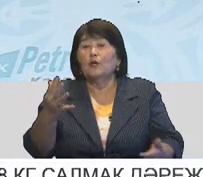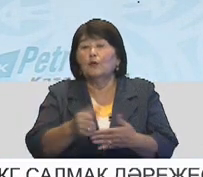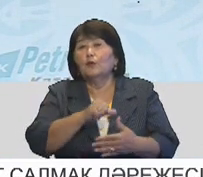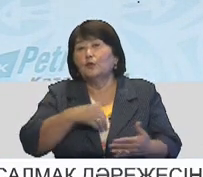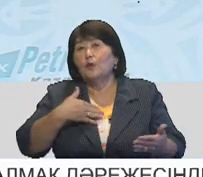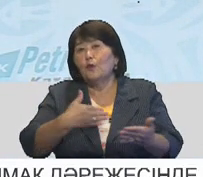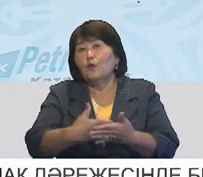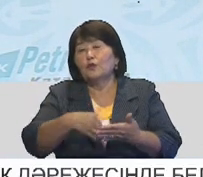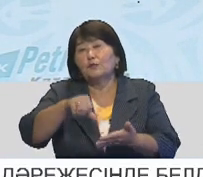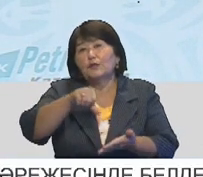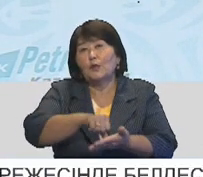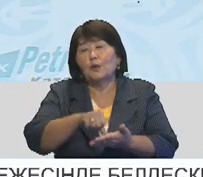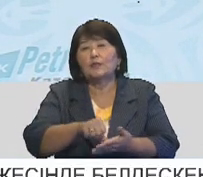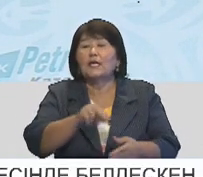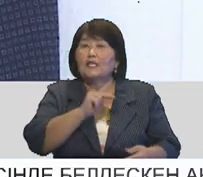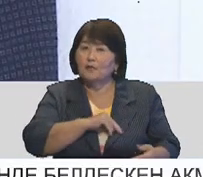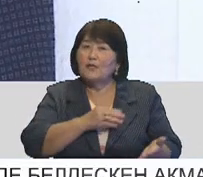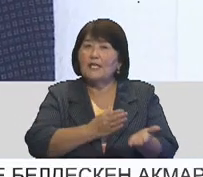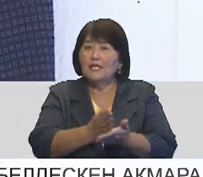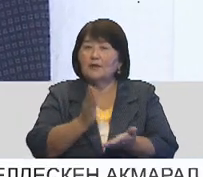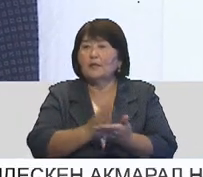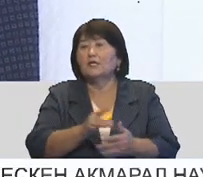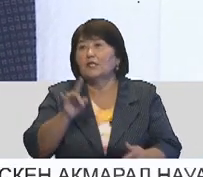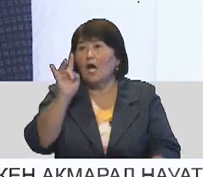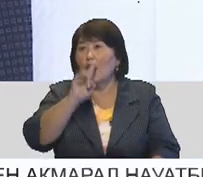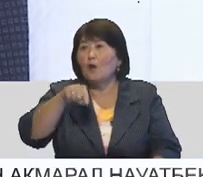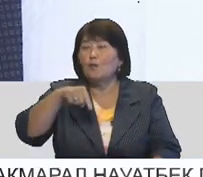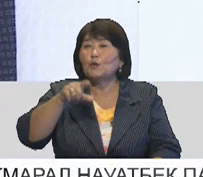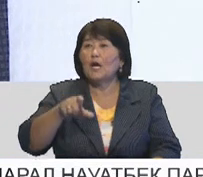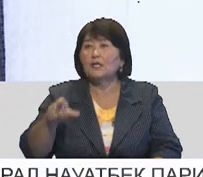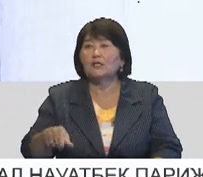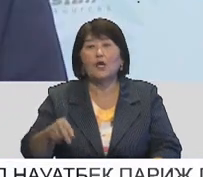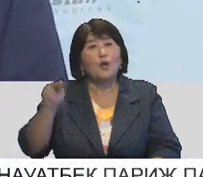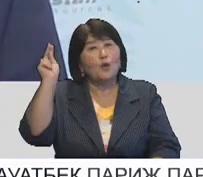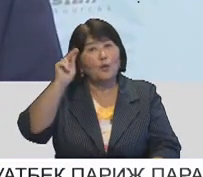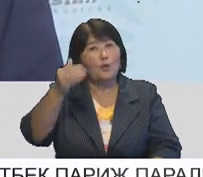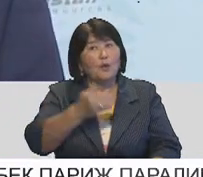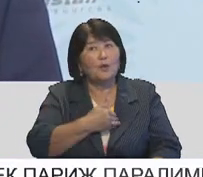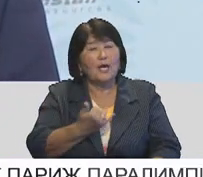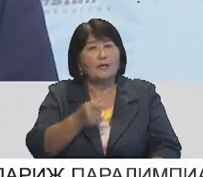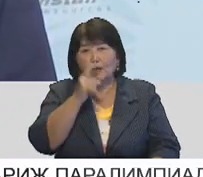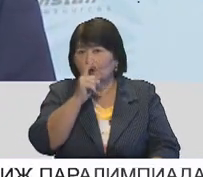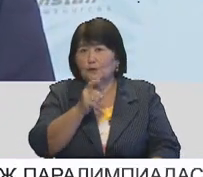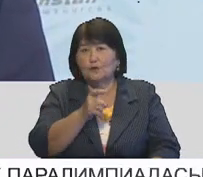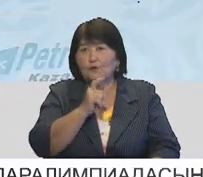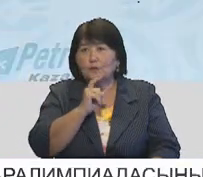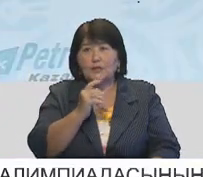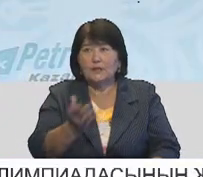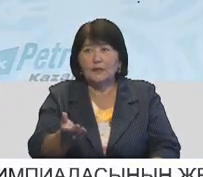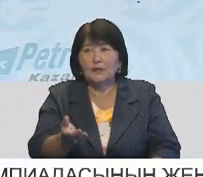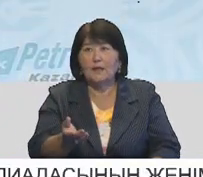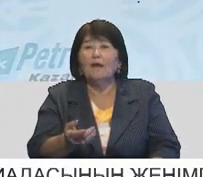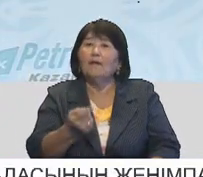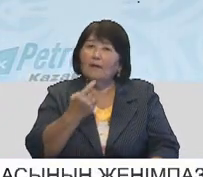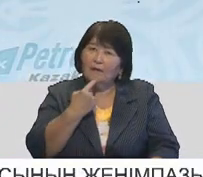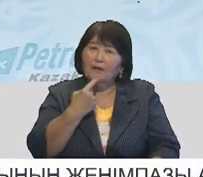үлесімізді қосып еңбек етіп келеміз. Мұнайшы болып оқимыз дегенде әлі түсінбегенбіз, бұл мамандық қандай екен. Қиын